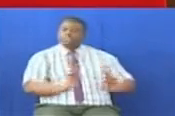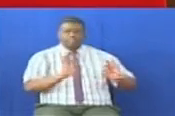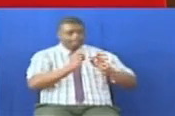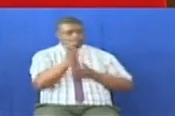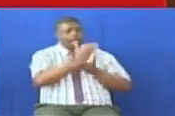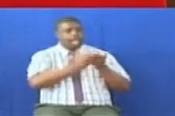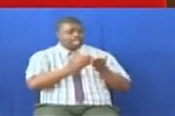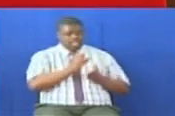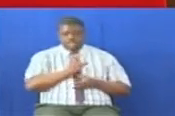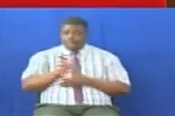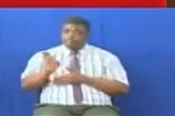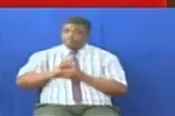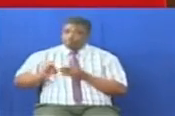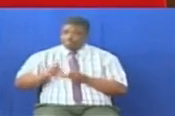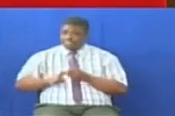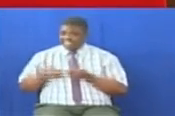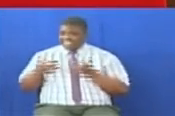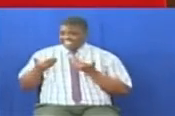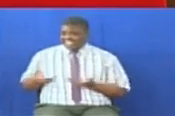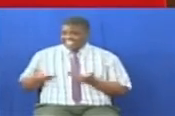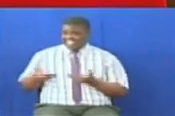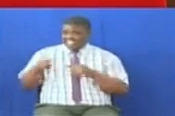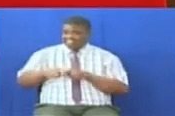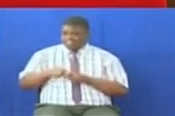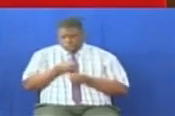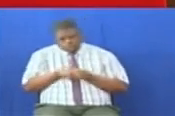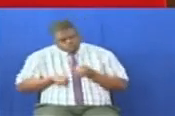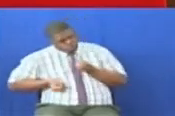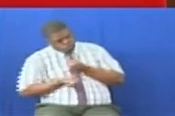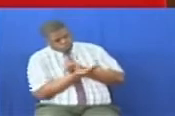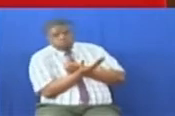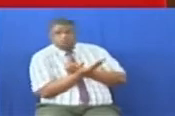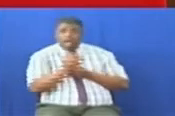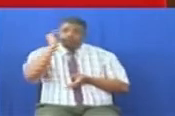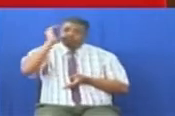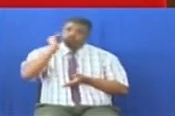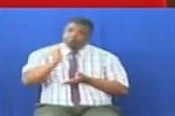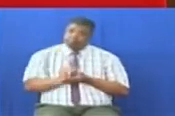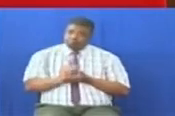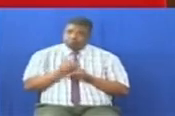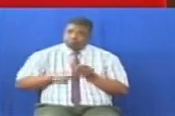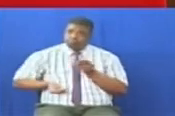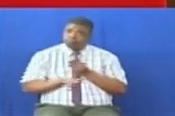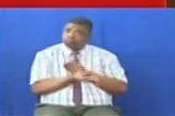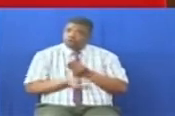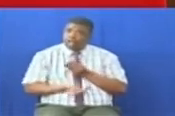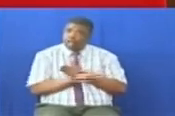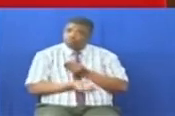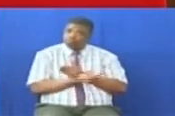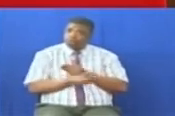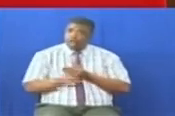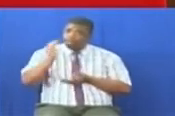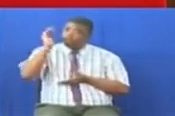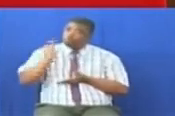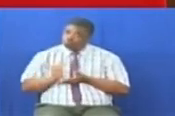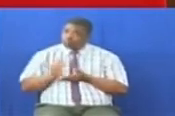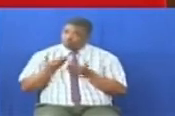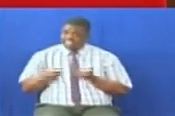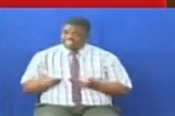hata vitendo vya rushwa vimepungua katika halmashauri. Kwa hiyo mimi niendelee tu kupongeza kazi nzuri